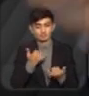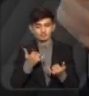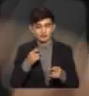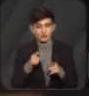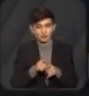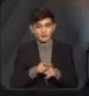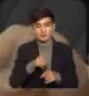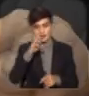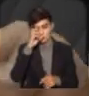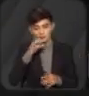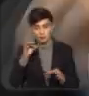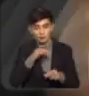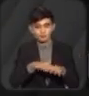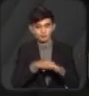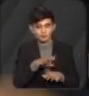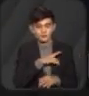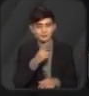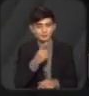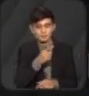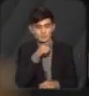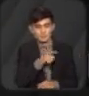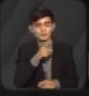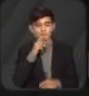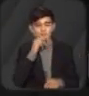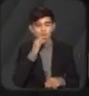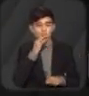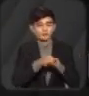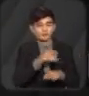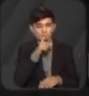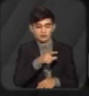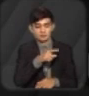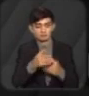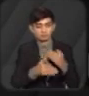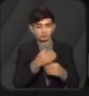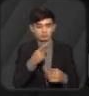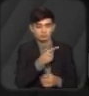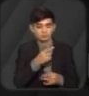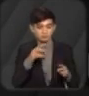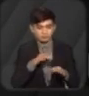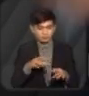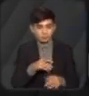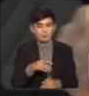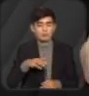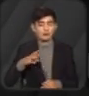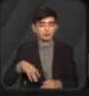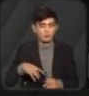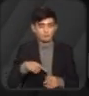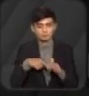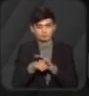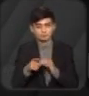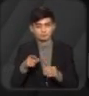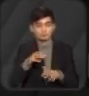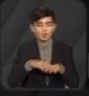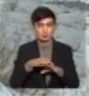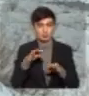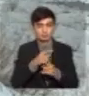мемлекетті де сорлатып отырған мына мемлекет қызметкері. Бірінші солар бойынша қызмет не жаңа процесс шешім қабылдансын. Соның нәтижесімен талап